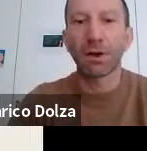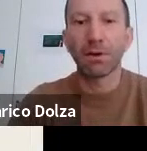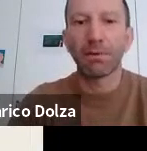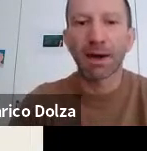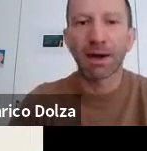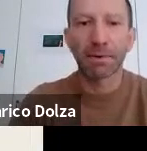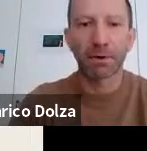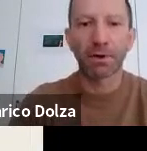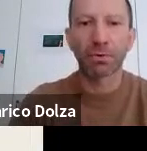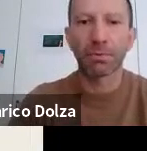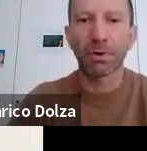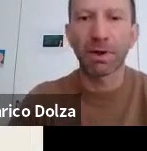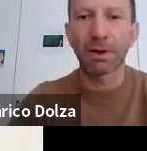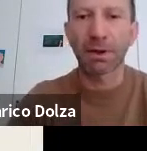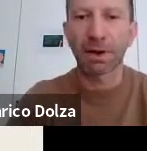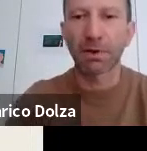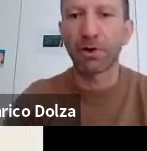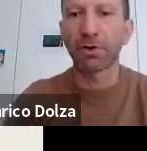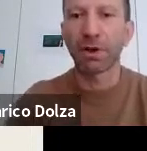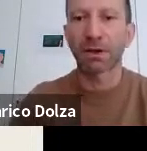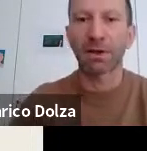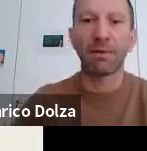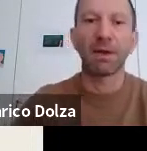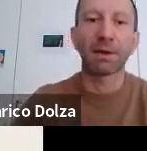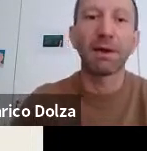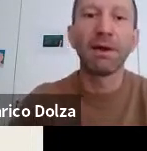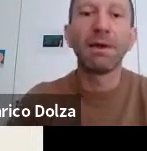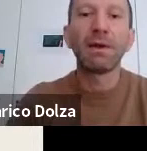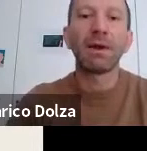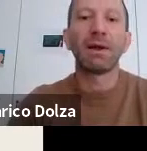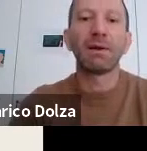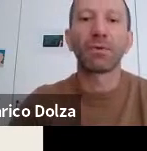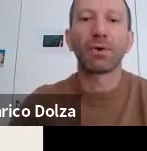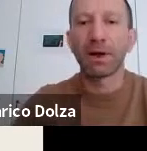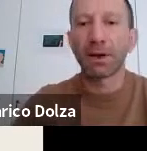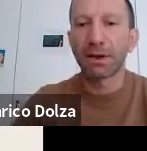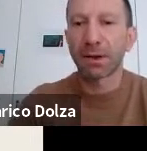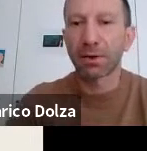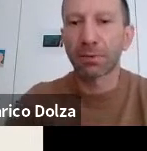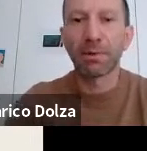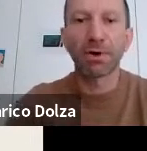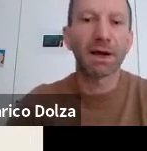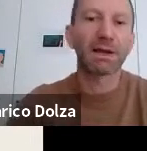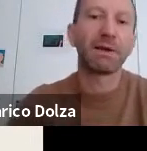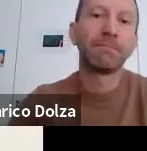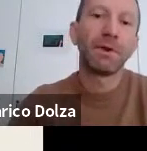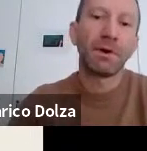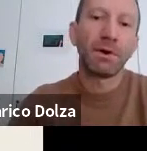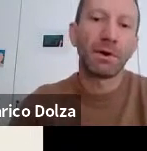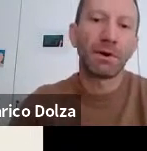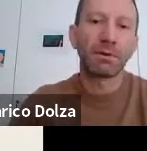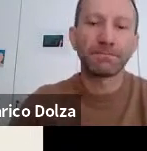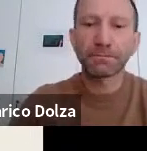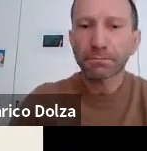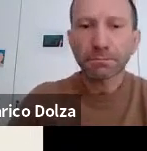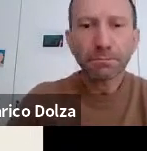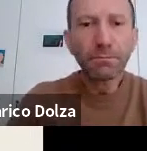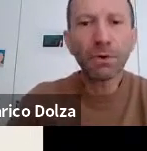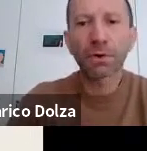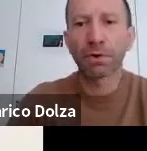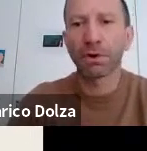precisissimi e correttissimi, ma che però nessuno poi sa che cosa vogliono dire esattamente, con delle sintassi troppo elaborate.